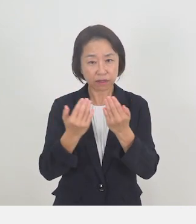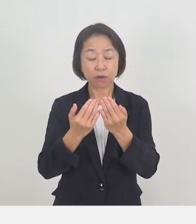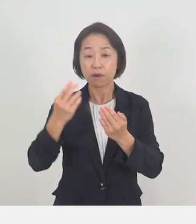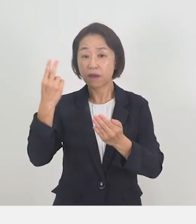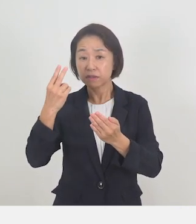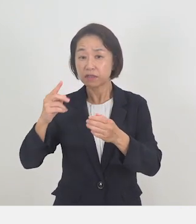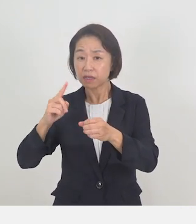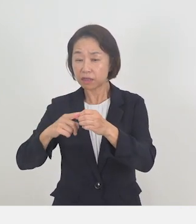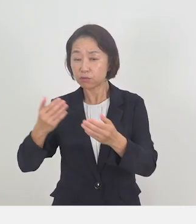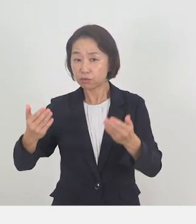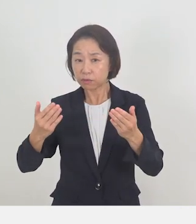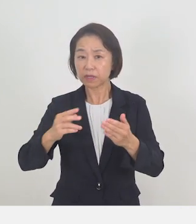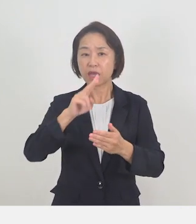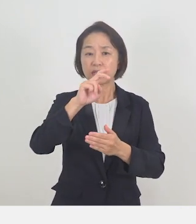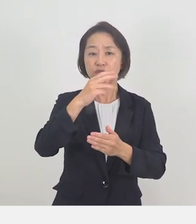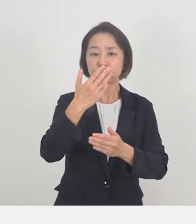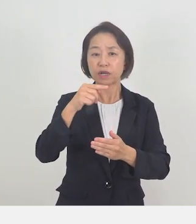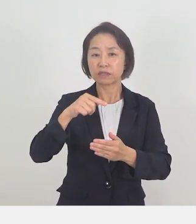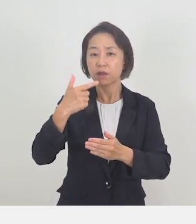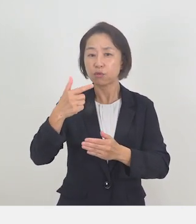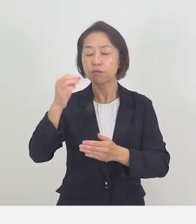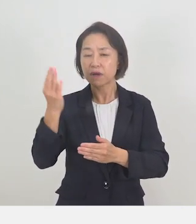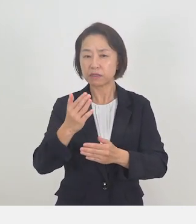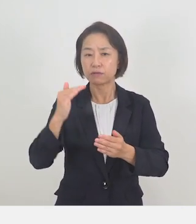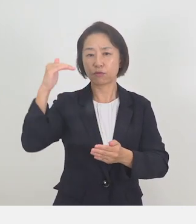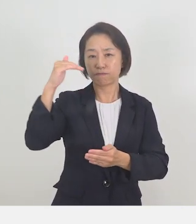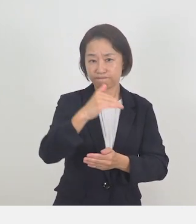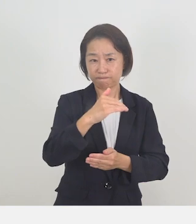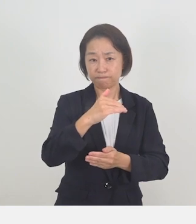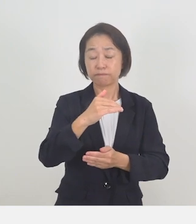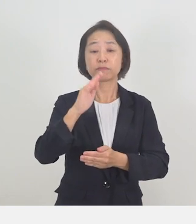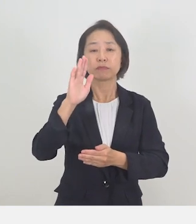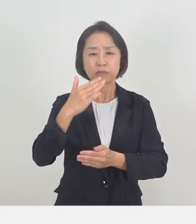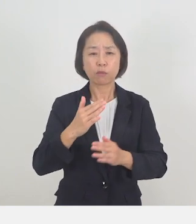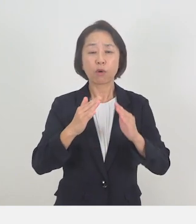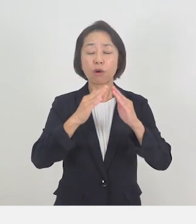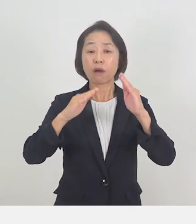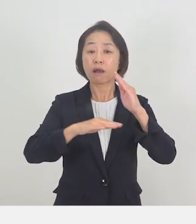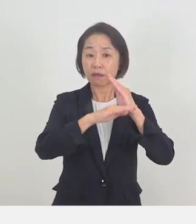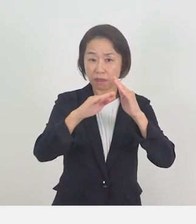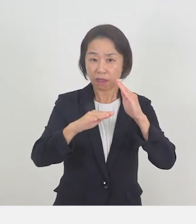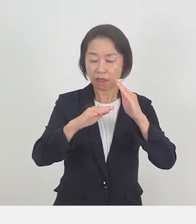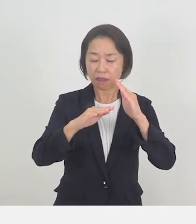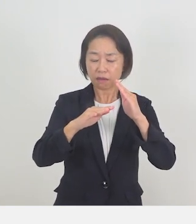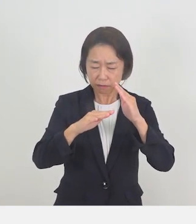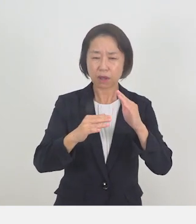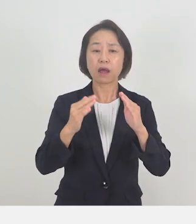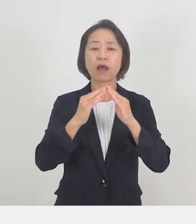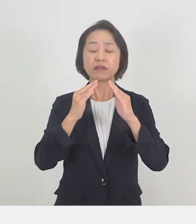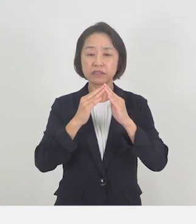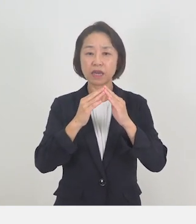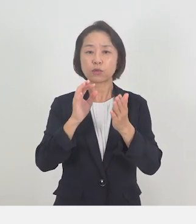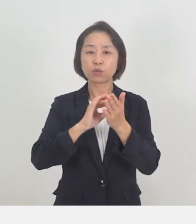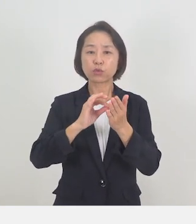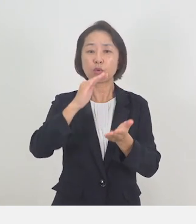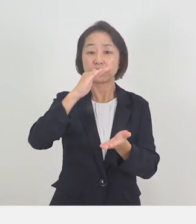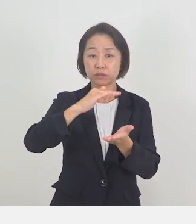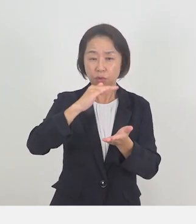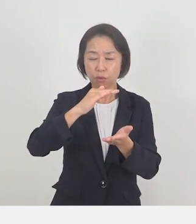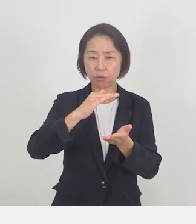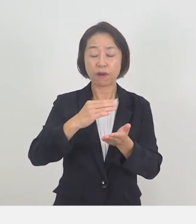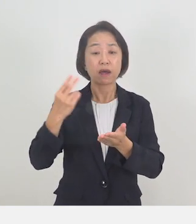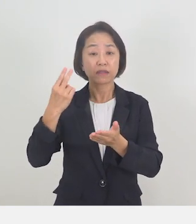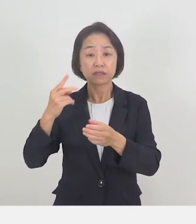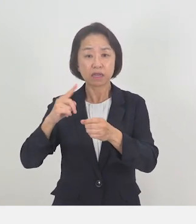費28.6の減少が見られるものの家庭部門すなわち住宅における消費量は2000